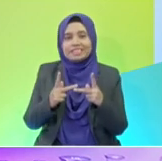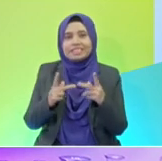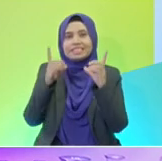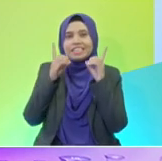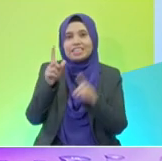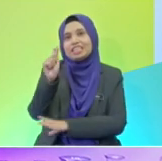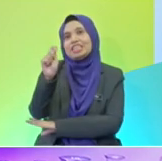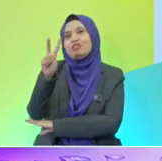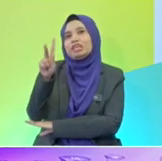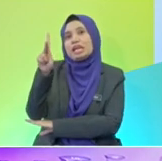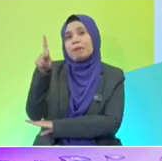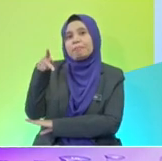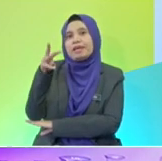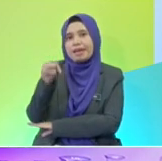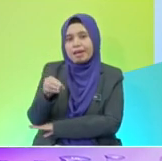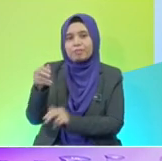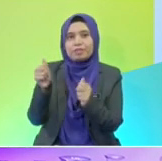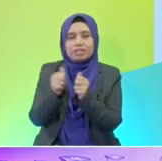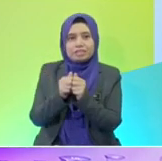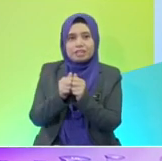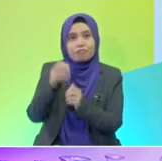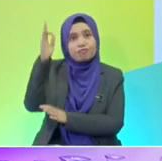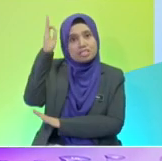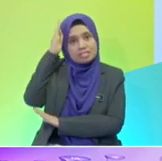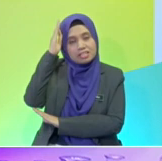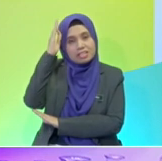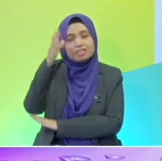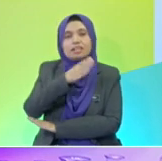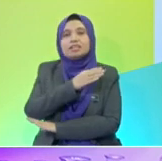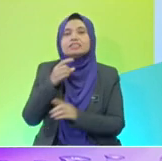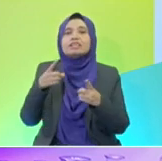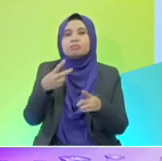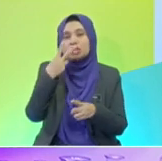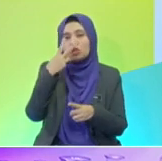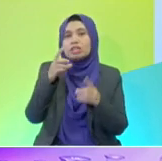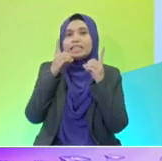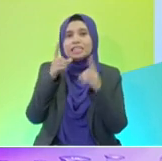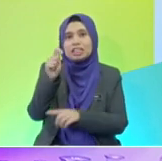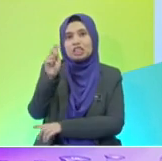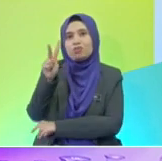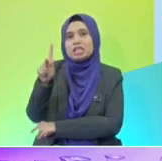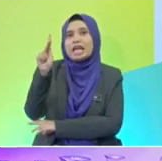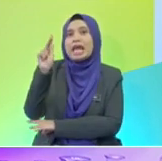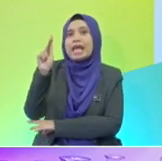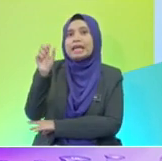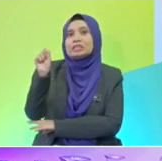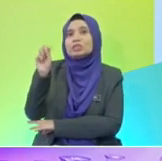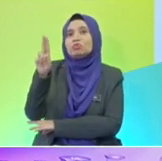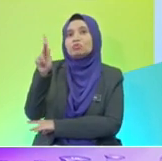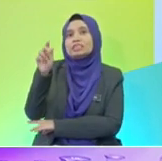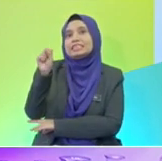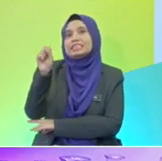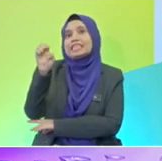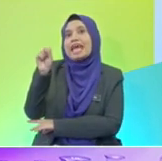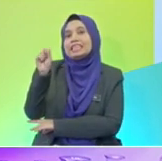anda anda sedang menonton sukses SPM 2022 pecutan nah ini khas